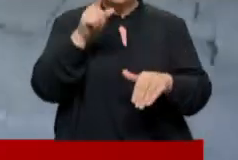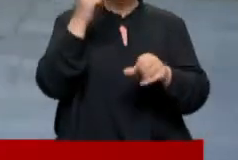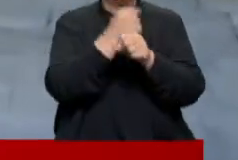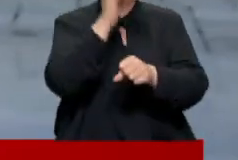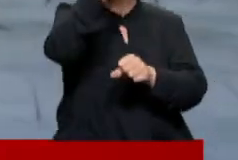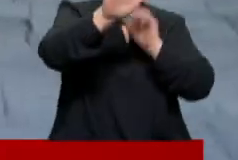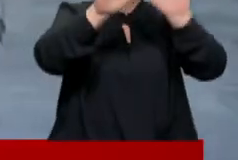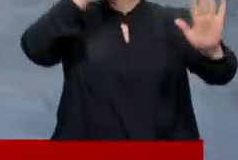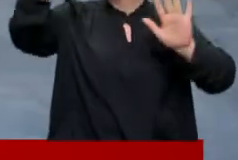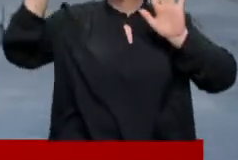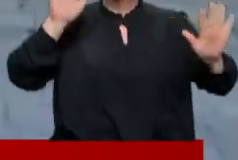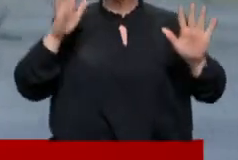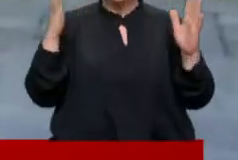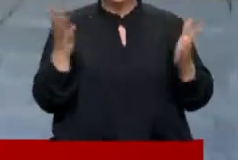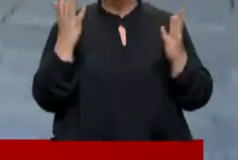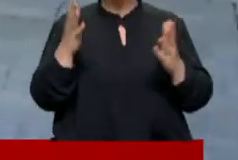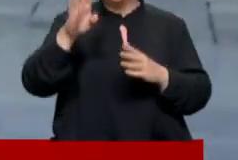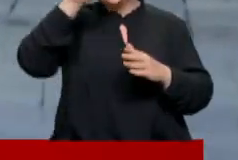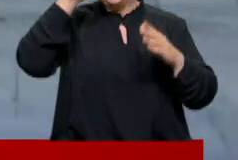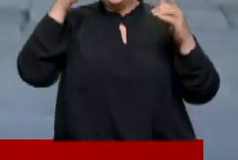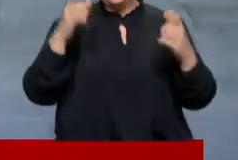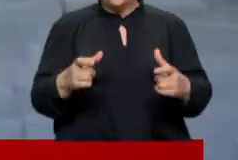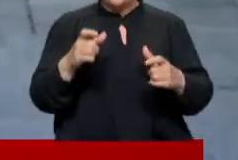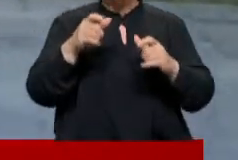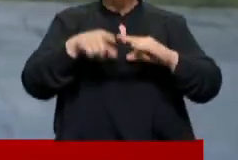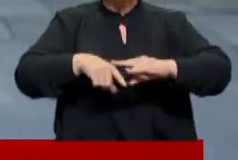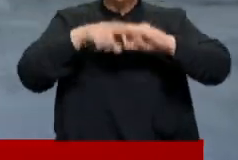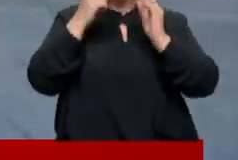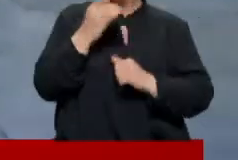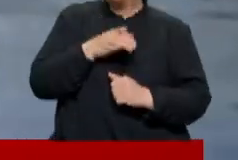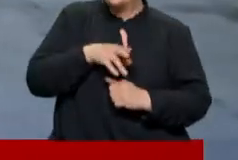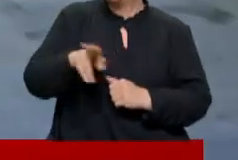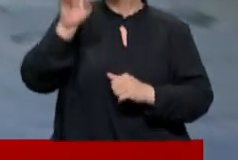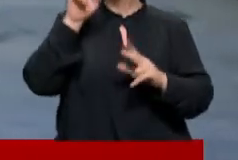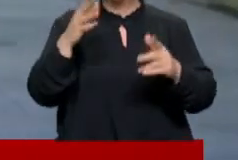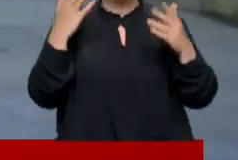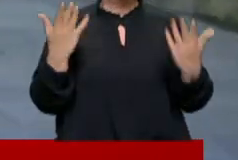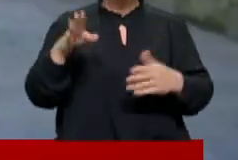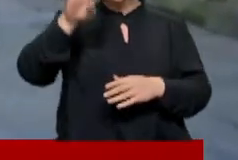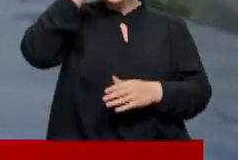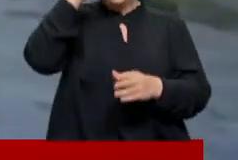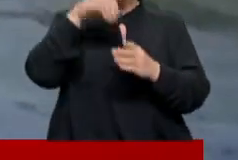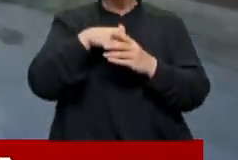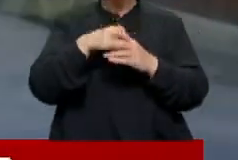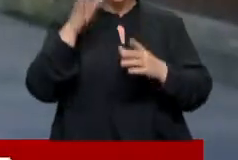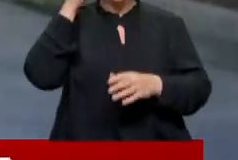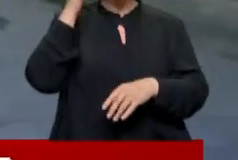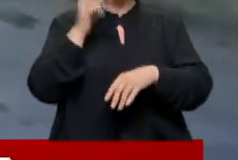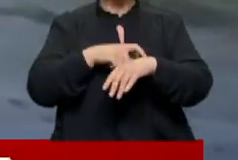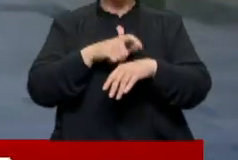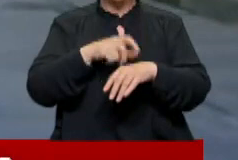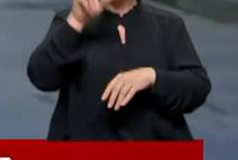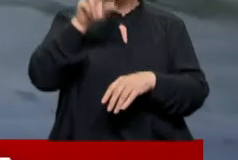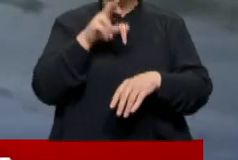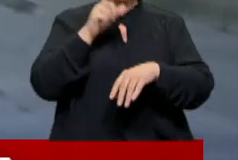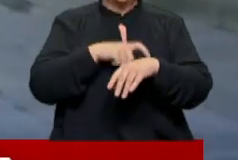taşa dokunurlar ve adeta İstanbul'dan Mekke'ye bir yolculuk gibidir. Artık İstanbul için ezan vakti,